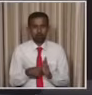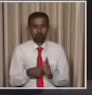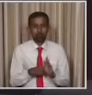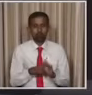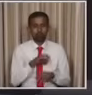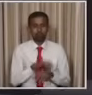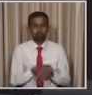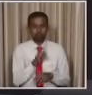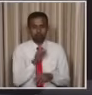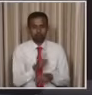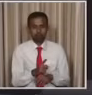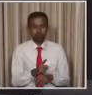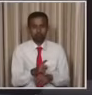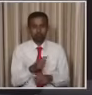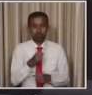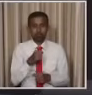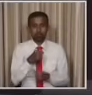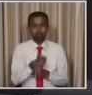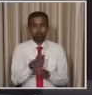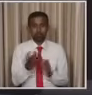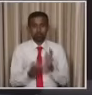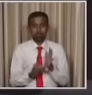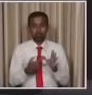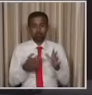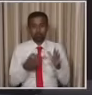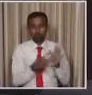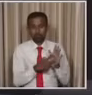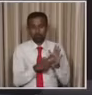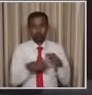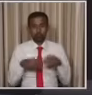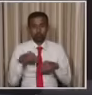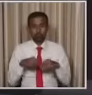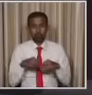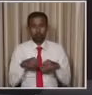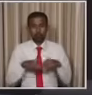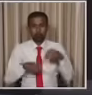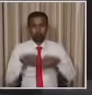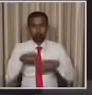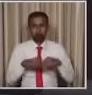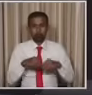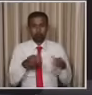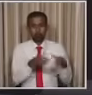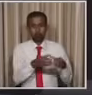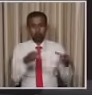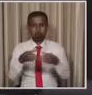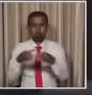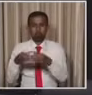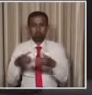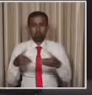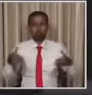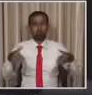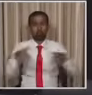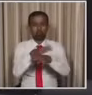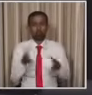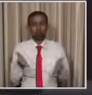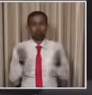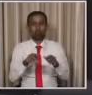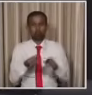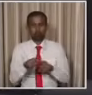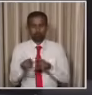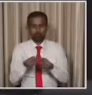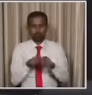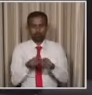හඳුන්වන්නේ graveyard of political parties. දේශපාලන පක්ෂවල සුසාන භූමිය. එහෙම කියන්නේ